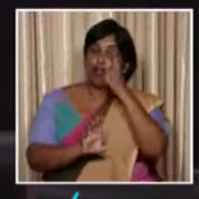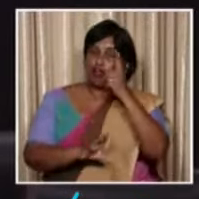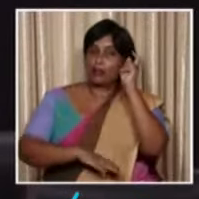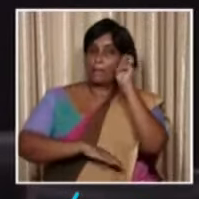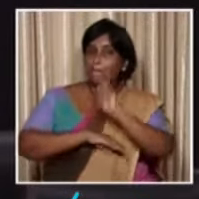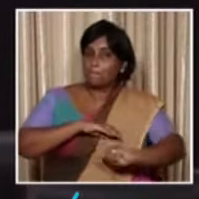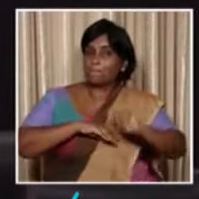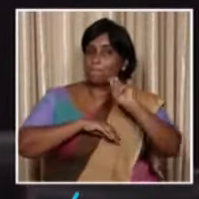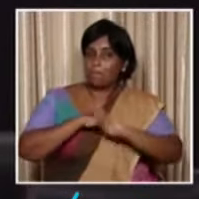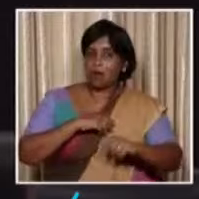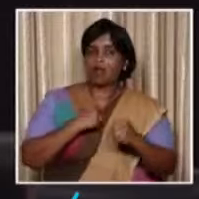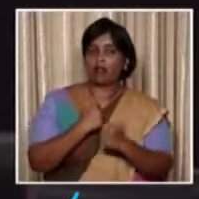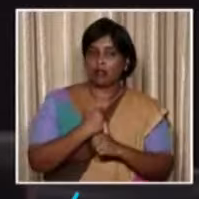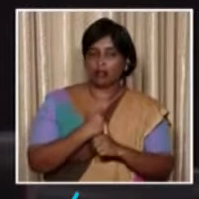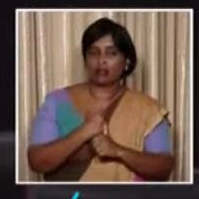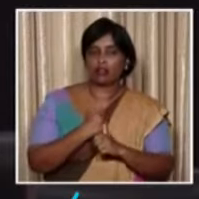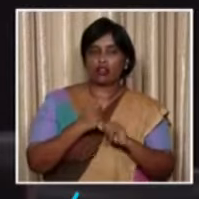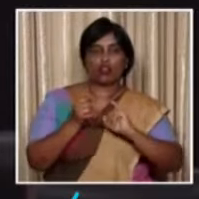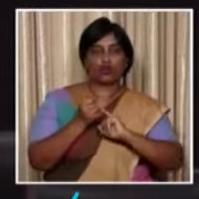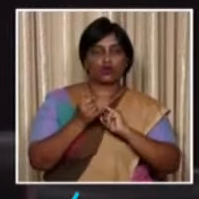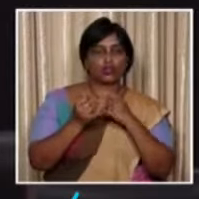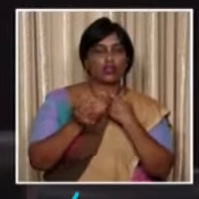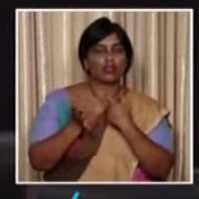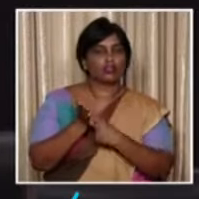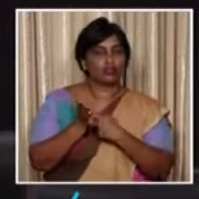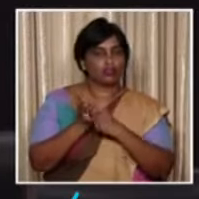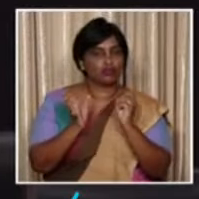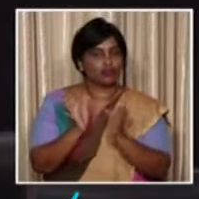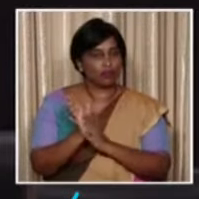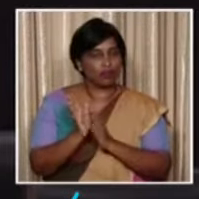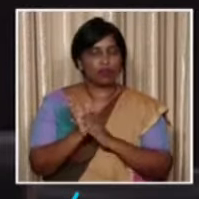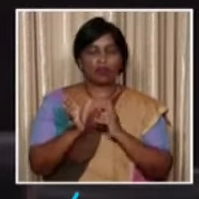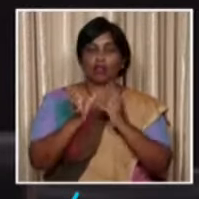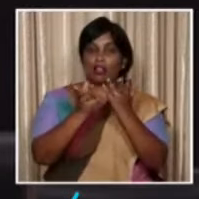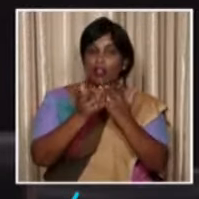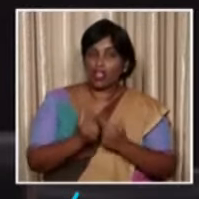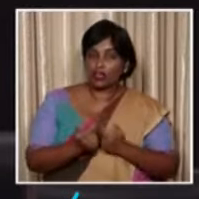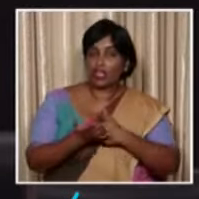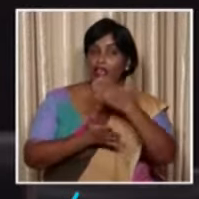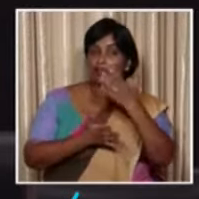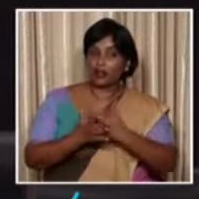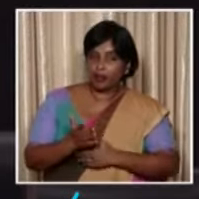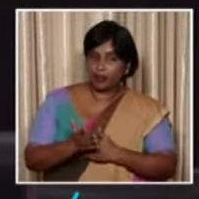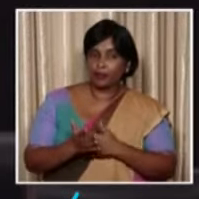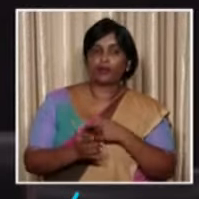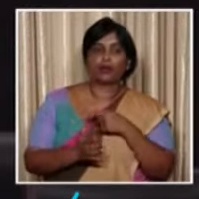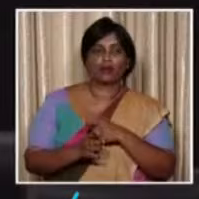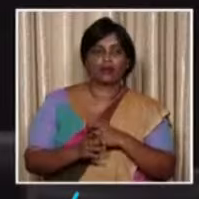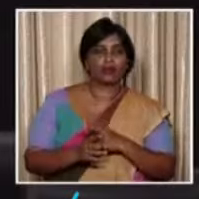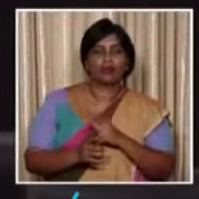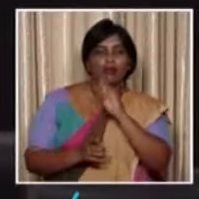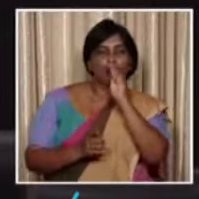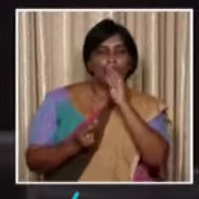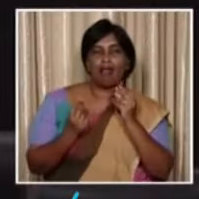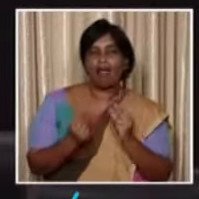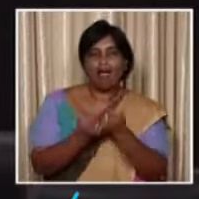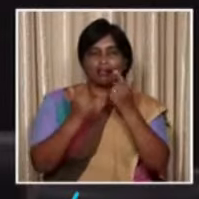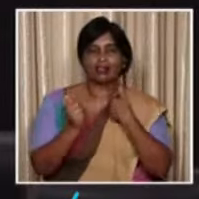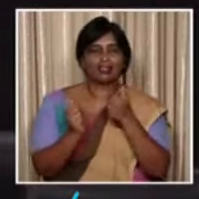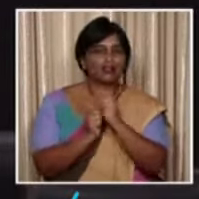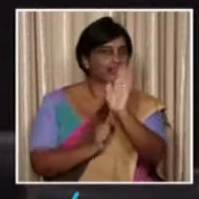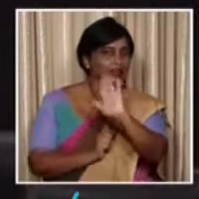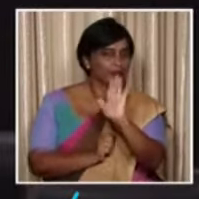හැදුවා කුසලා සරෝජනී කමිටුව දාලා විගණන වාර්තාව අරගෙන මේක නිකන් හදිස්සිය කරපු එකක්